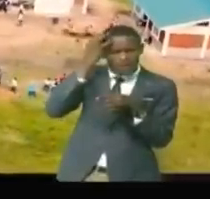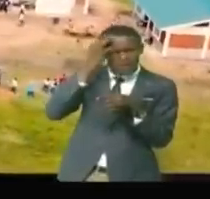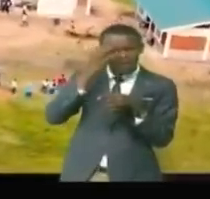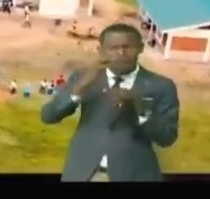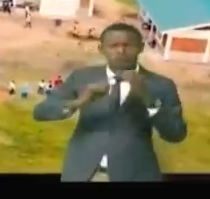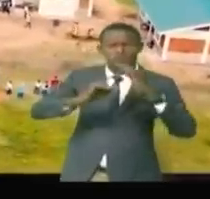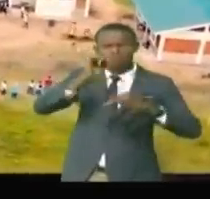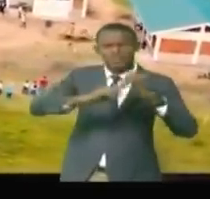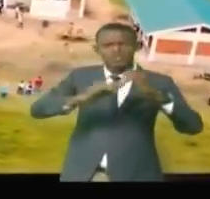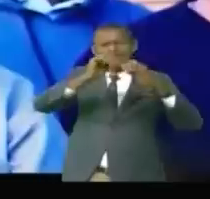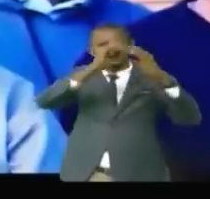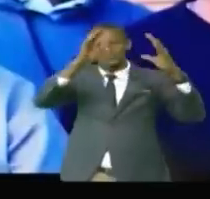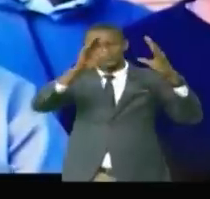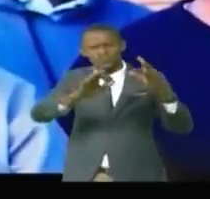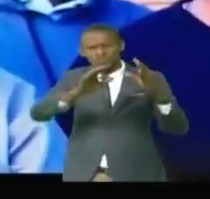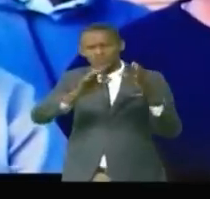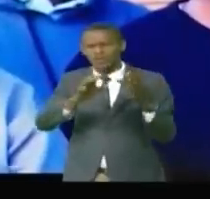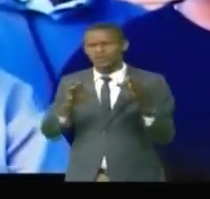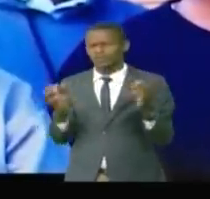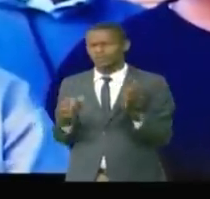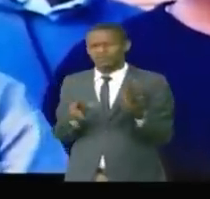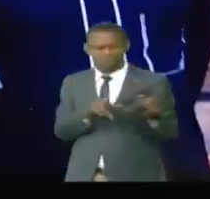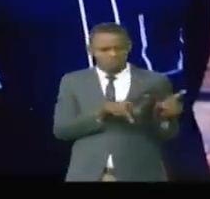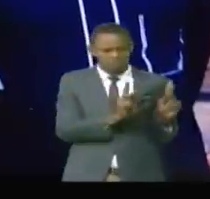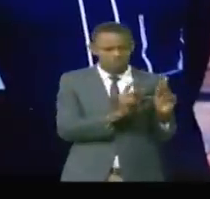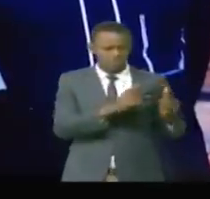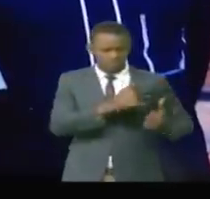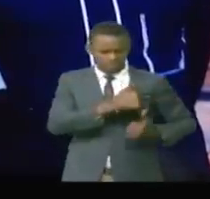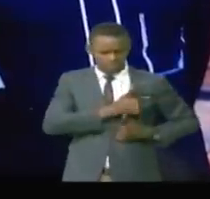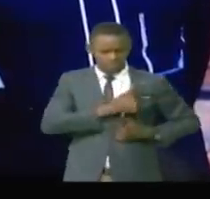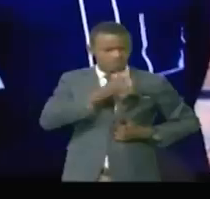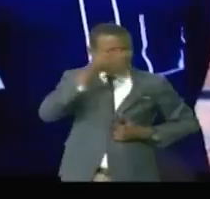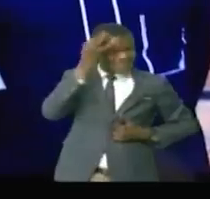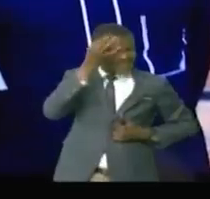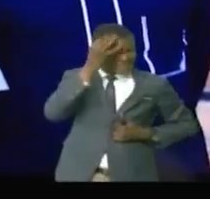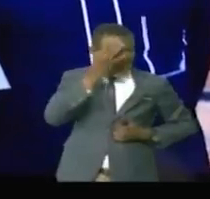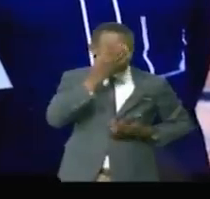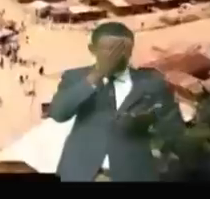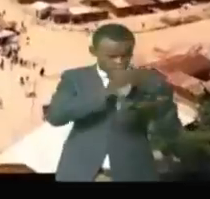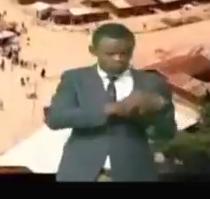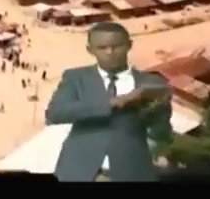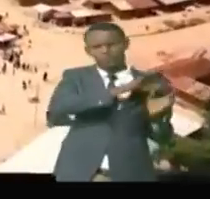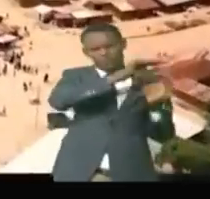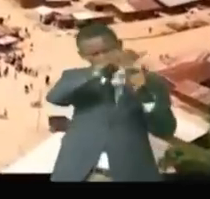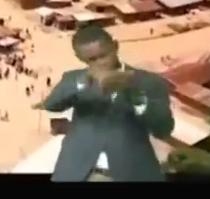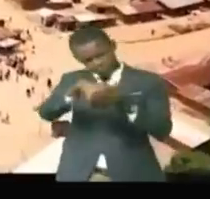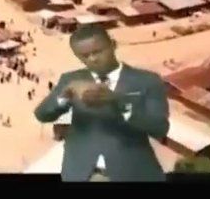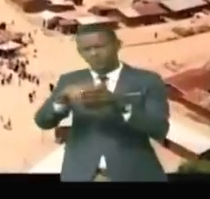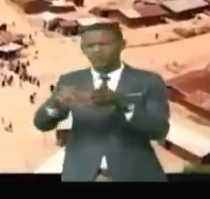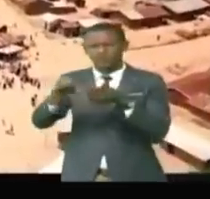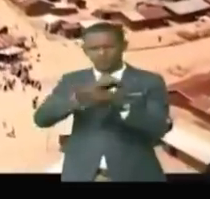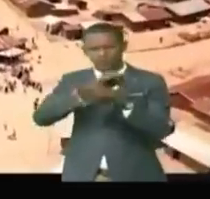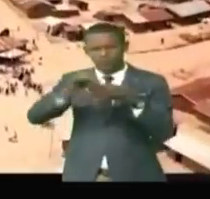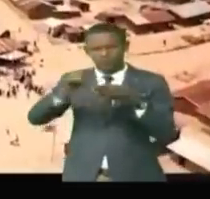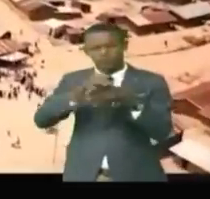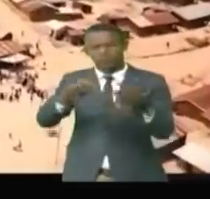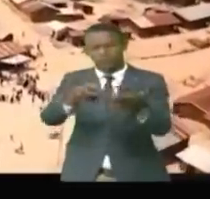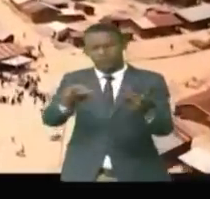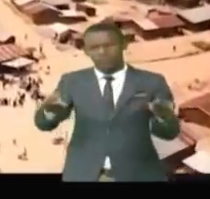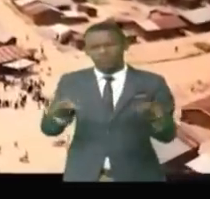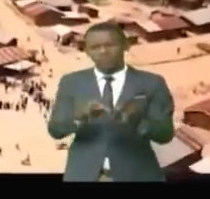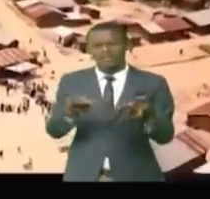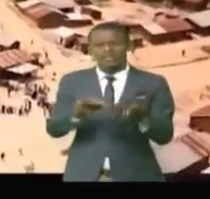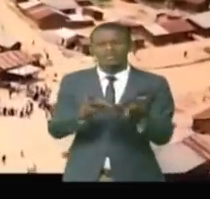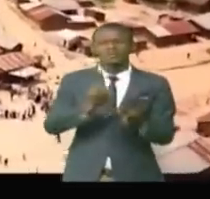à travers la formation professionnelle des jeunes et les échanges socio-économiques des populations. La zone d'ici de Lubero, Nord Bwito